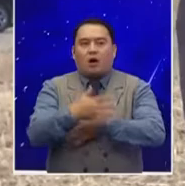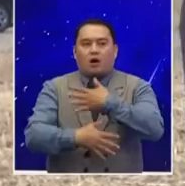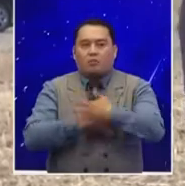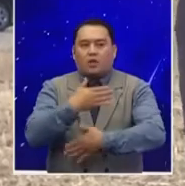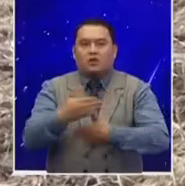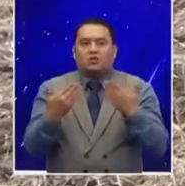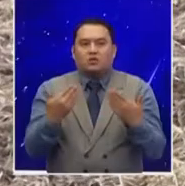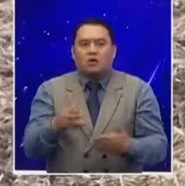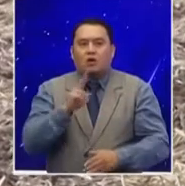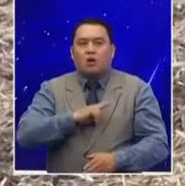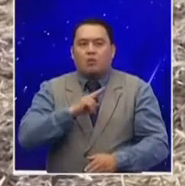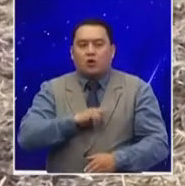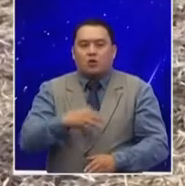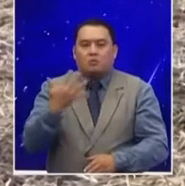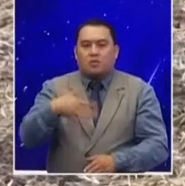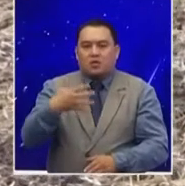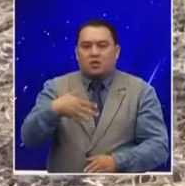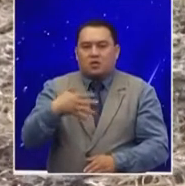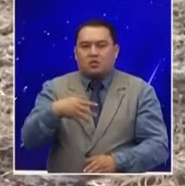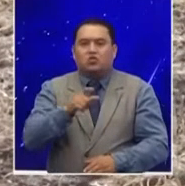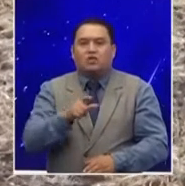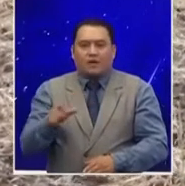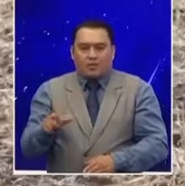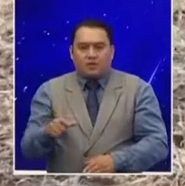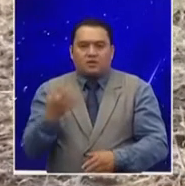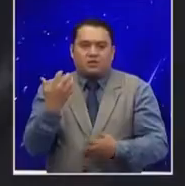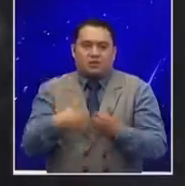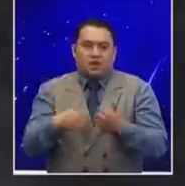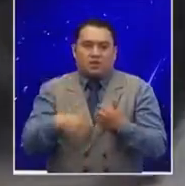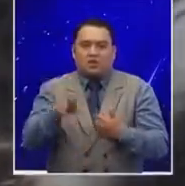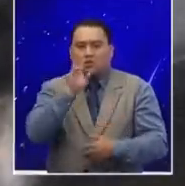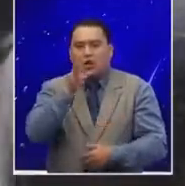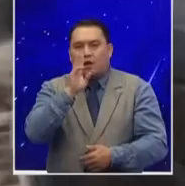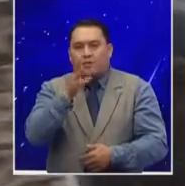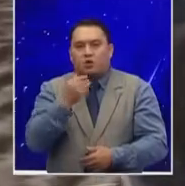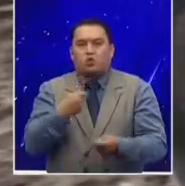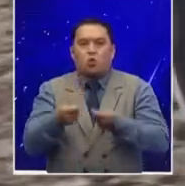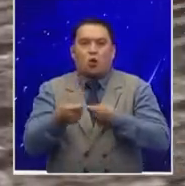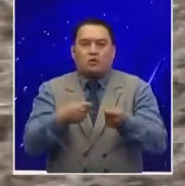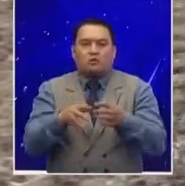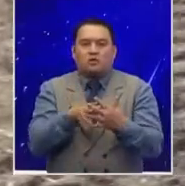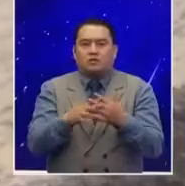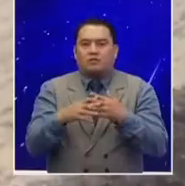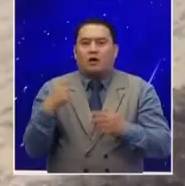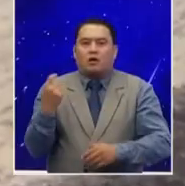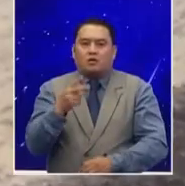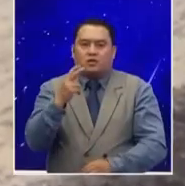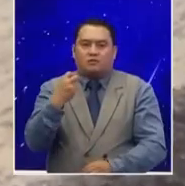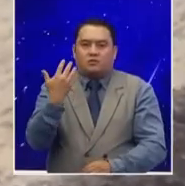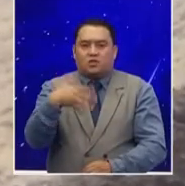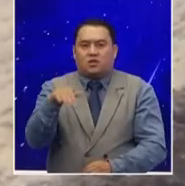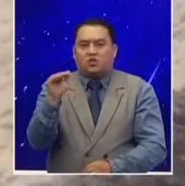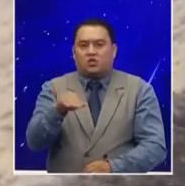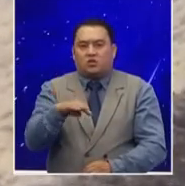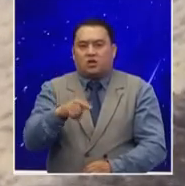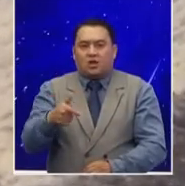На сегодня здесь работает около 50 человек. Средняя заработная плата, по словам руководства крестьянского хозяйства,